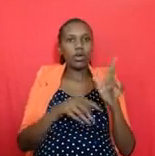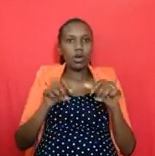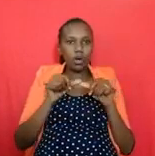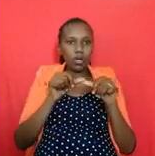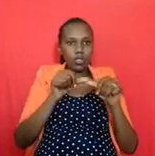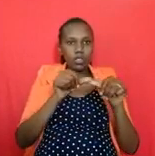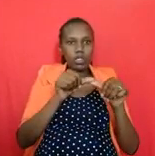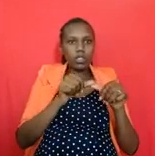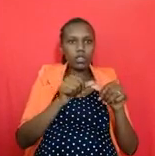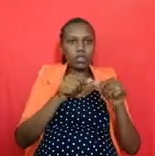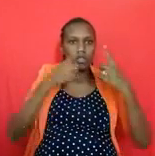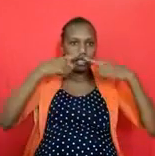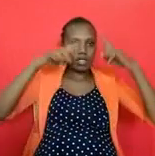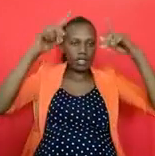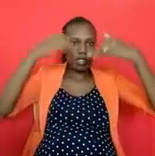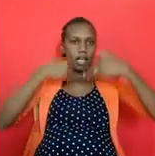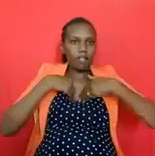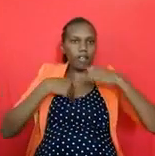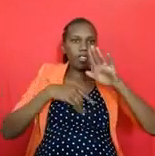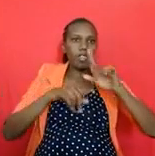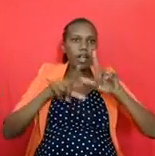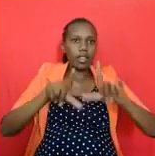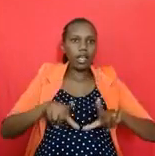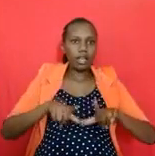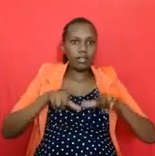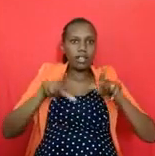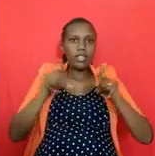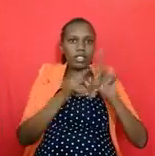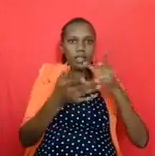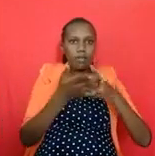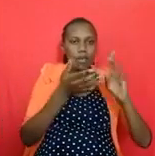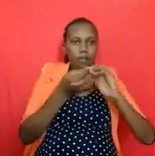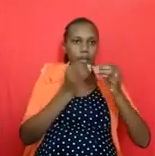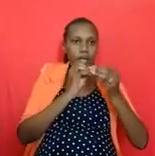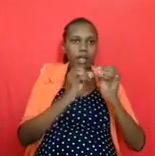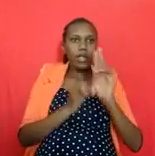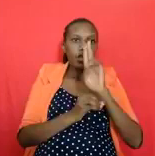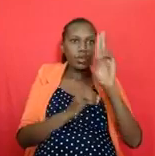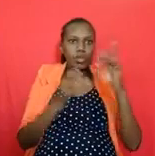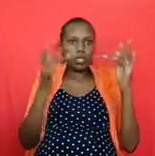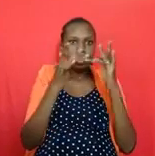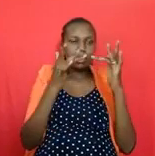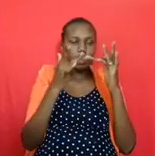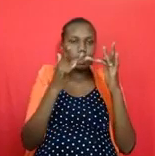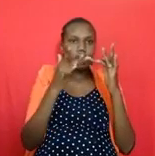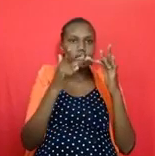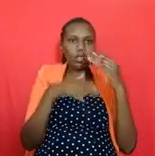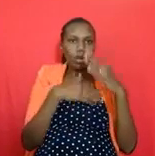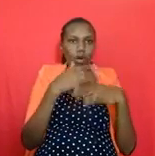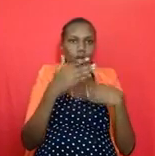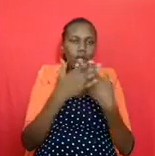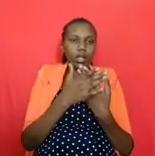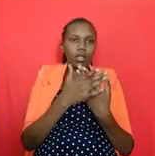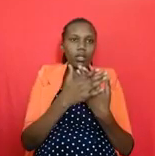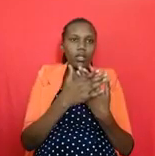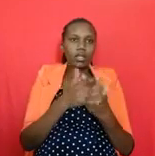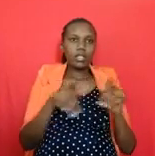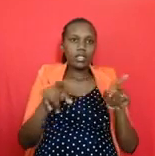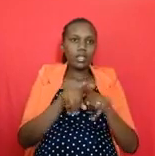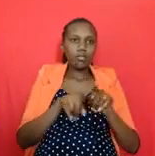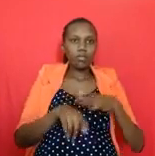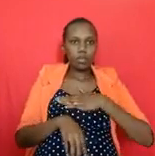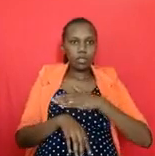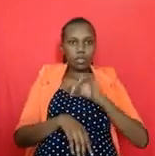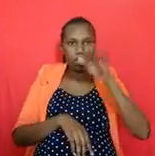mbere kũmatheremia ona ũrĩa mararuta thĩinĩ wa paybill marerorera thĩinĩ wa ng'enda ici cia kuonania ĩtĩkĩra onao